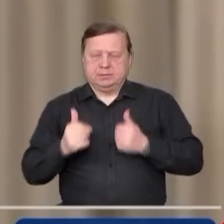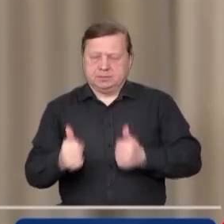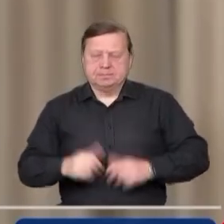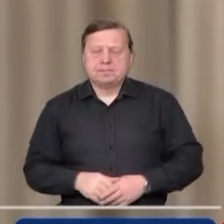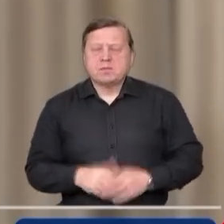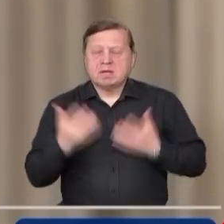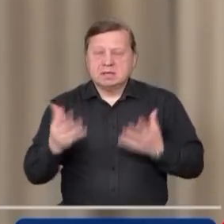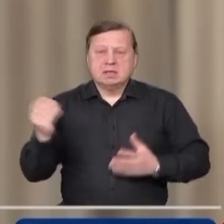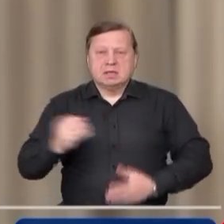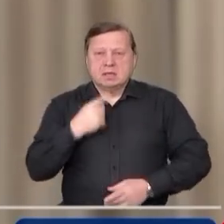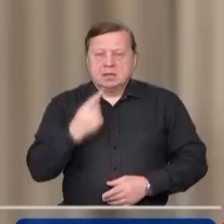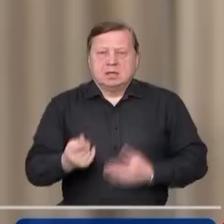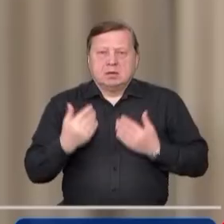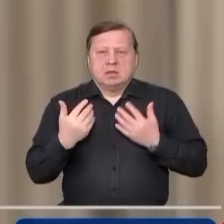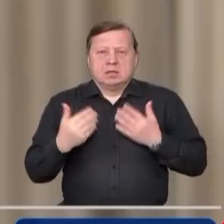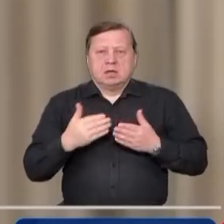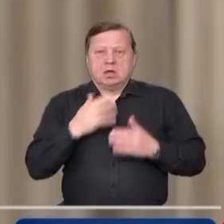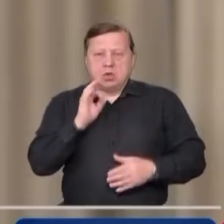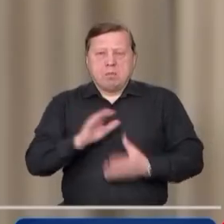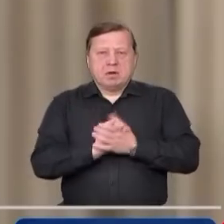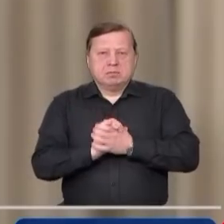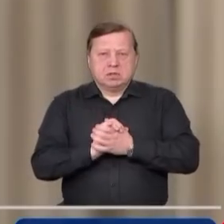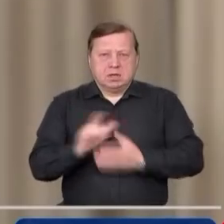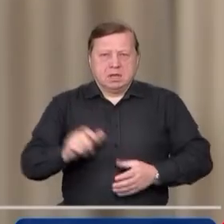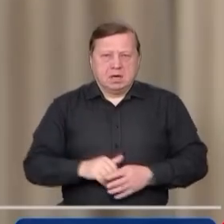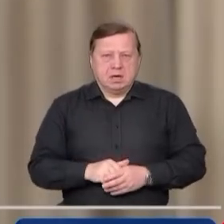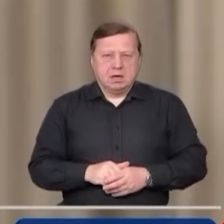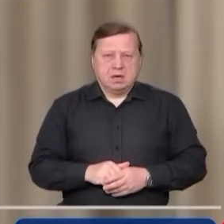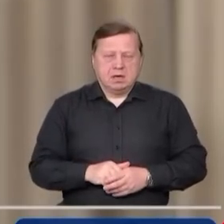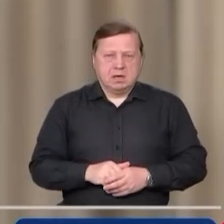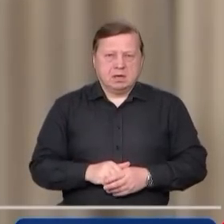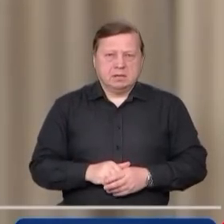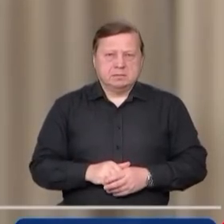również podziękować mojemu dobremu przyjacielowi, panu Oleksejowi